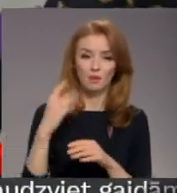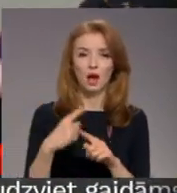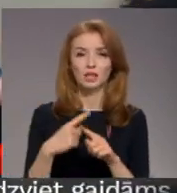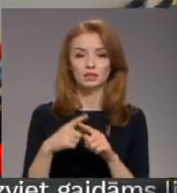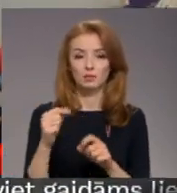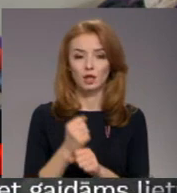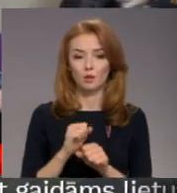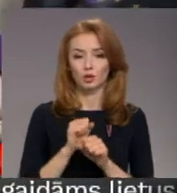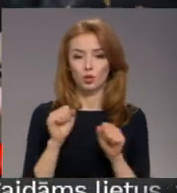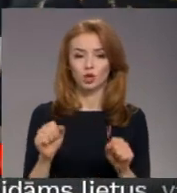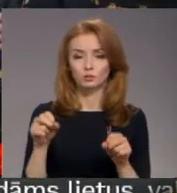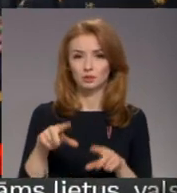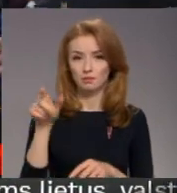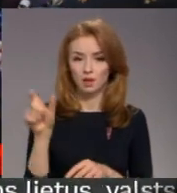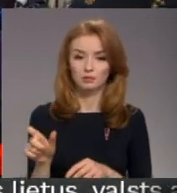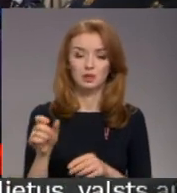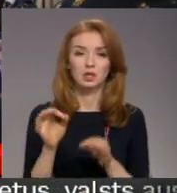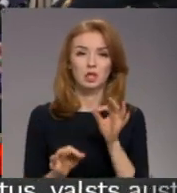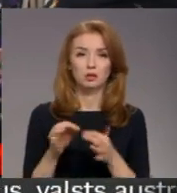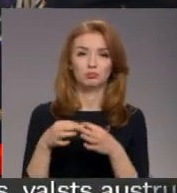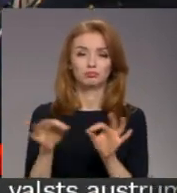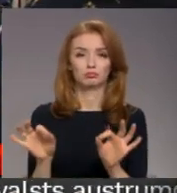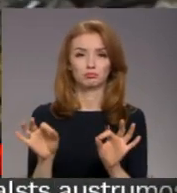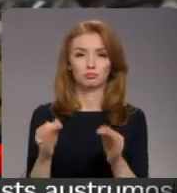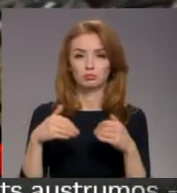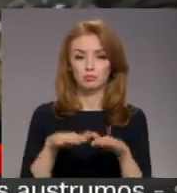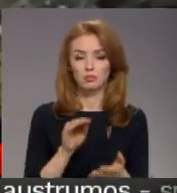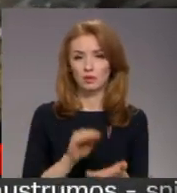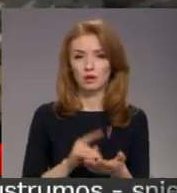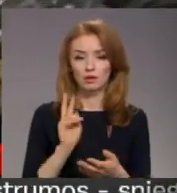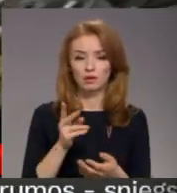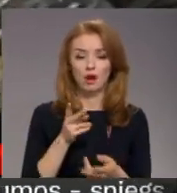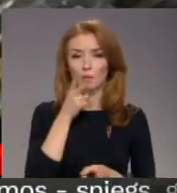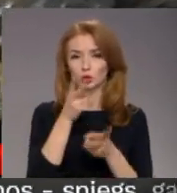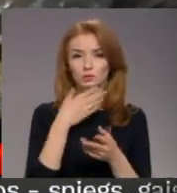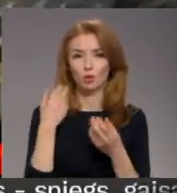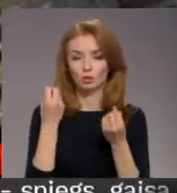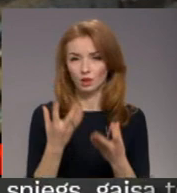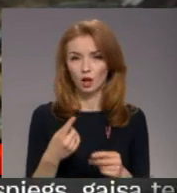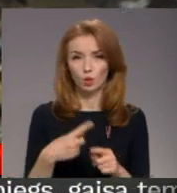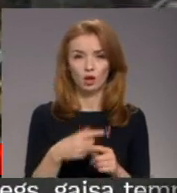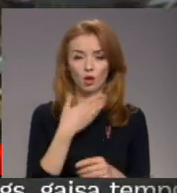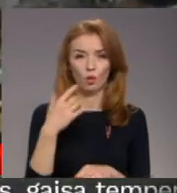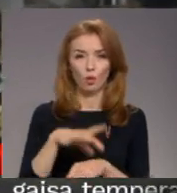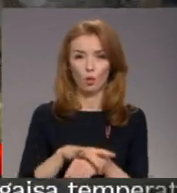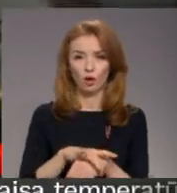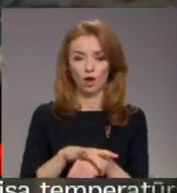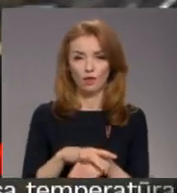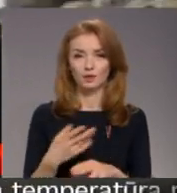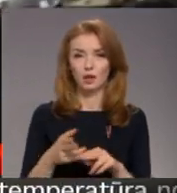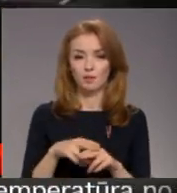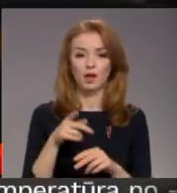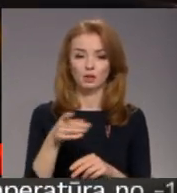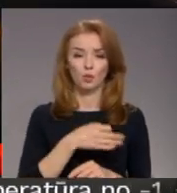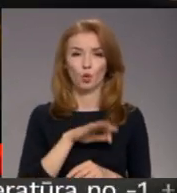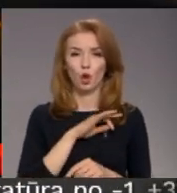drošības speciālisti tiesā taisno. Spriedumā atzīts, ka apsūdzības nav saprotamas, ir nekonkrētas, tā norādot uz prokuratūras